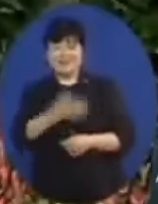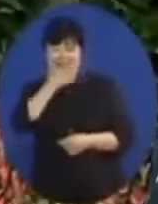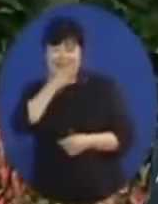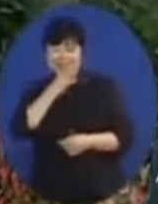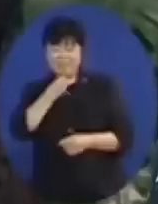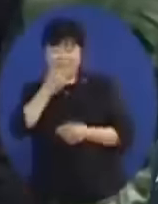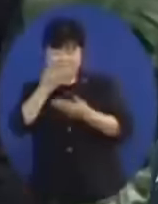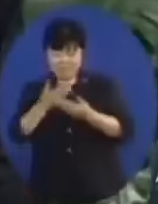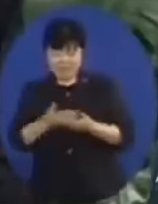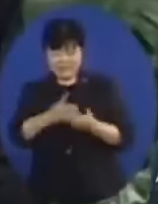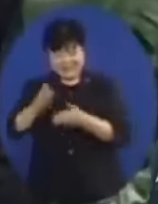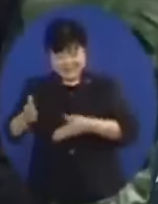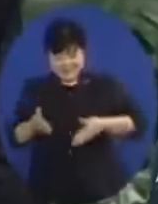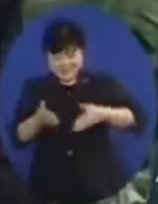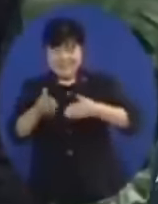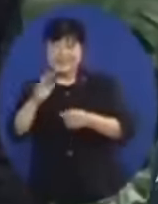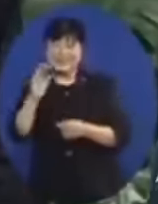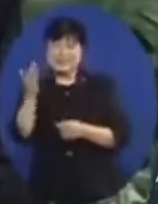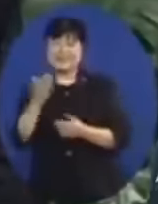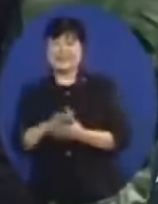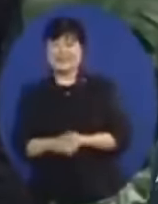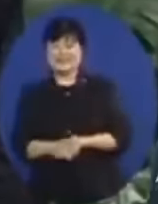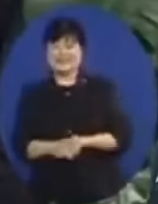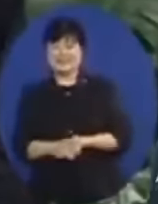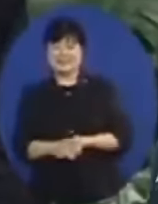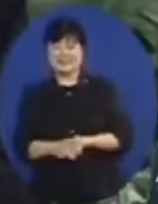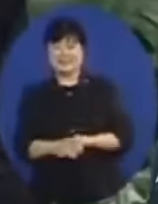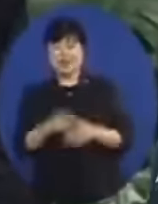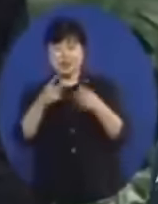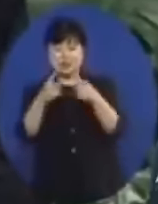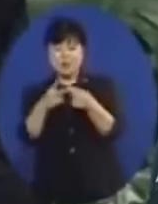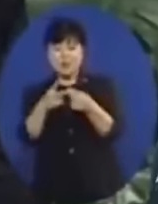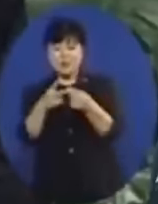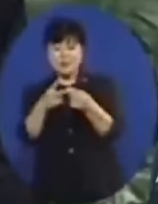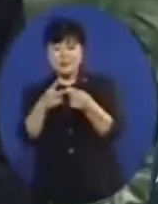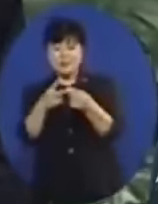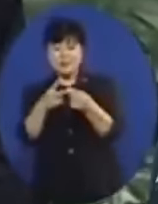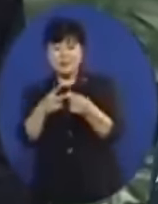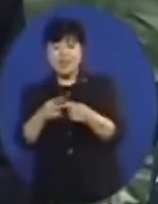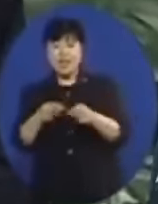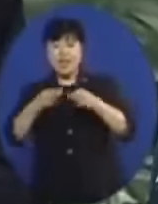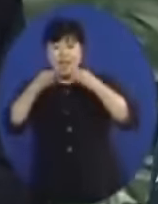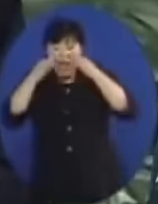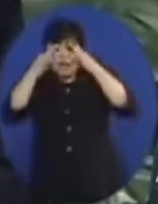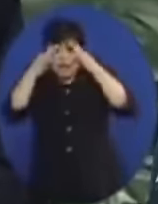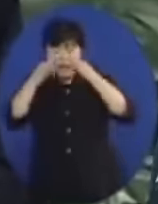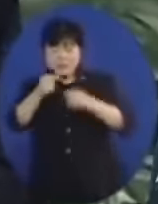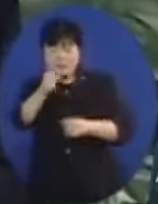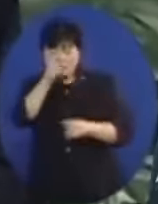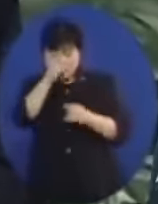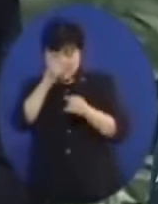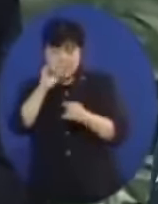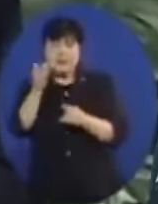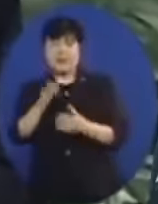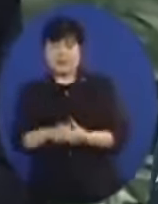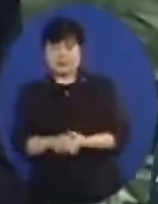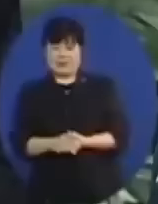행복을 가져올 수 있는 길이 되기 때문인 것입니다. 둘째로 최선의 선한 사람이 되어야 되는